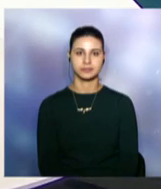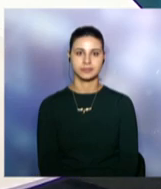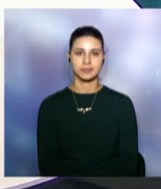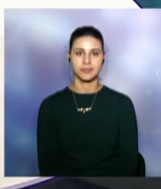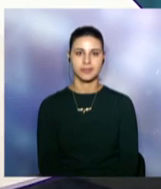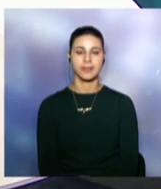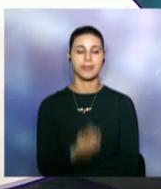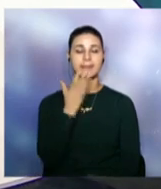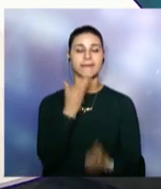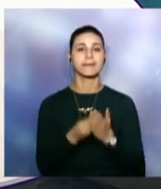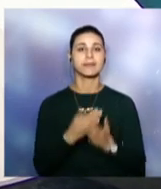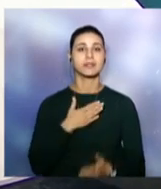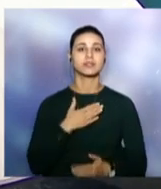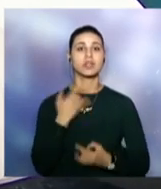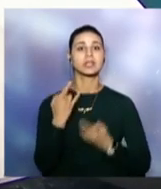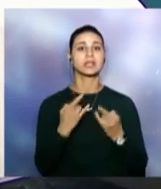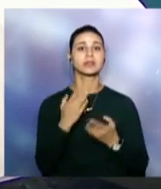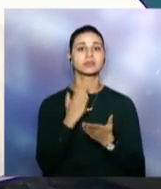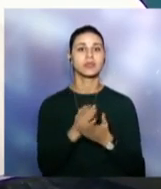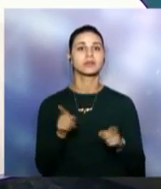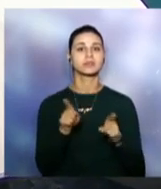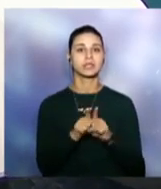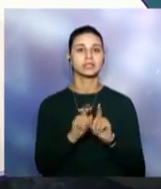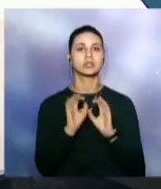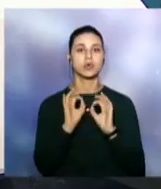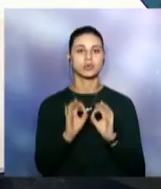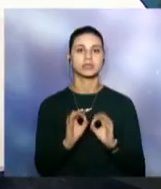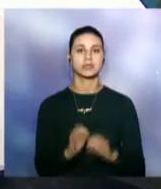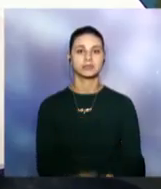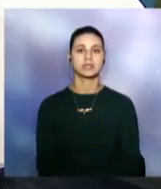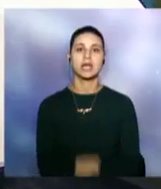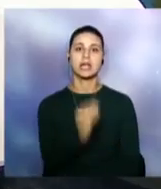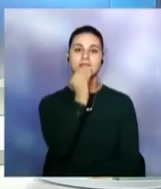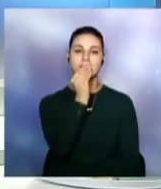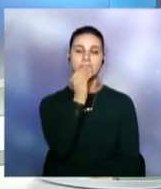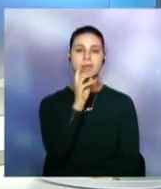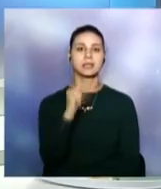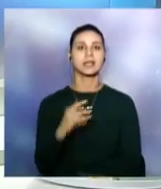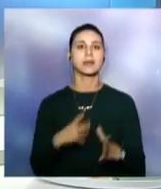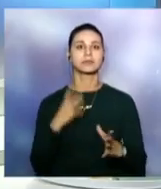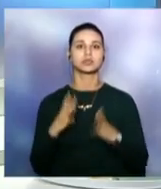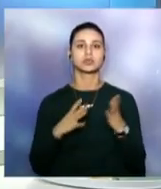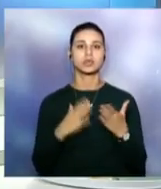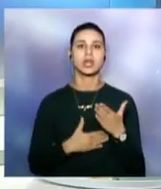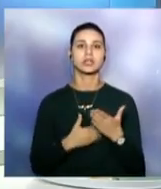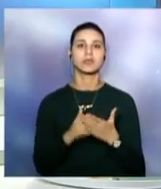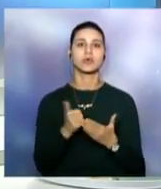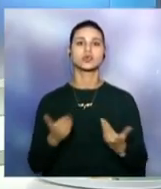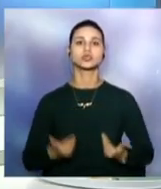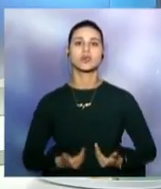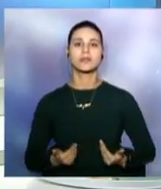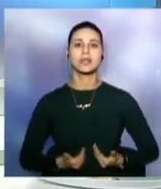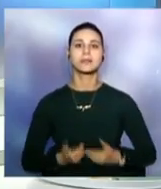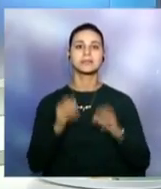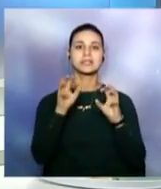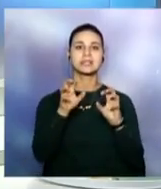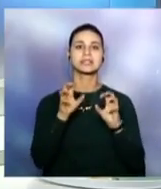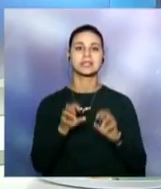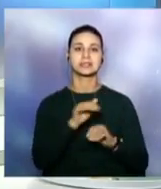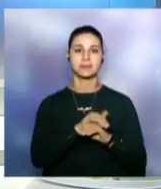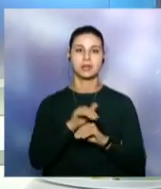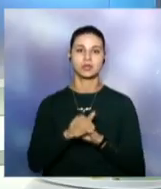ჩვენ გადაცემაში გვაქვს ასეთი კონცეფცია: კვება და ფიზიკური აქტივობა, როგორც ცხოვრების წესის